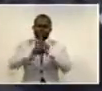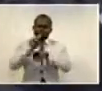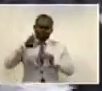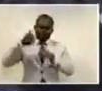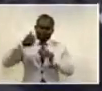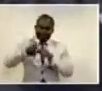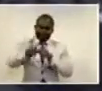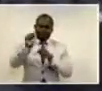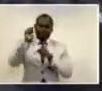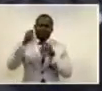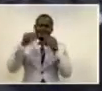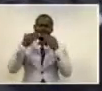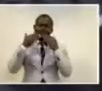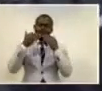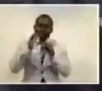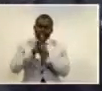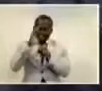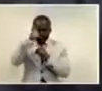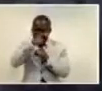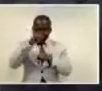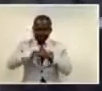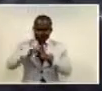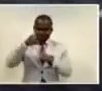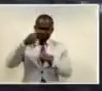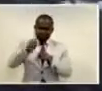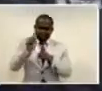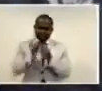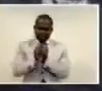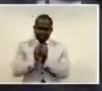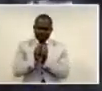byawe. Bakoze cyane, tuzashaka umwanya wabyo.